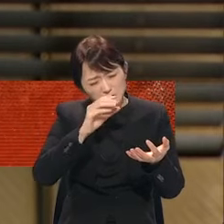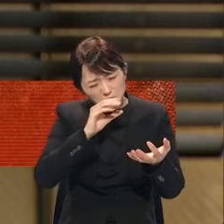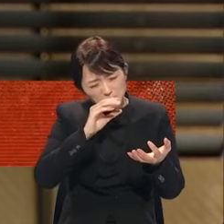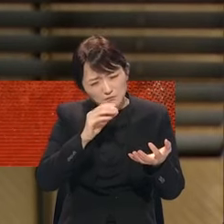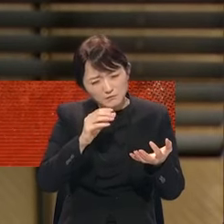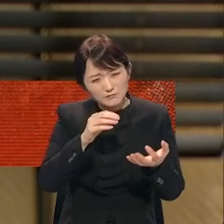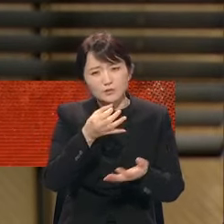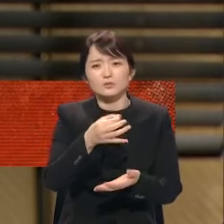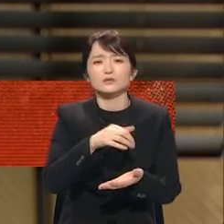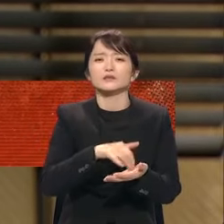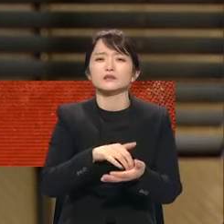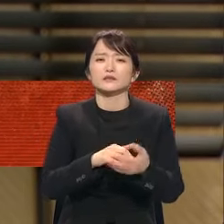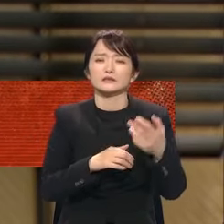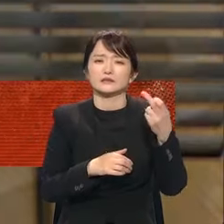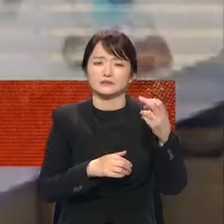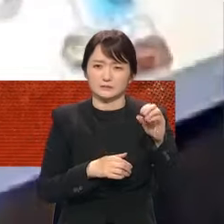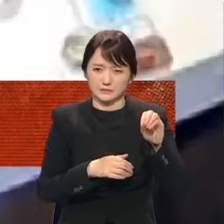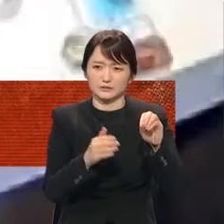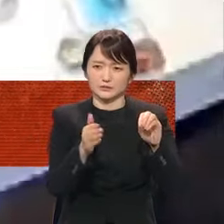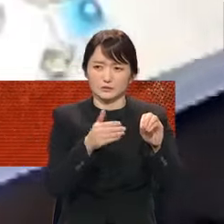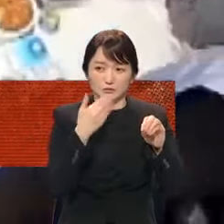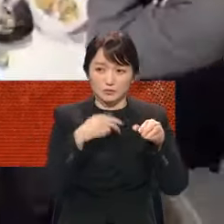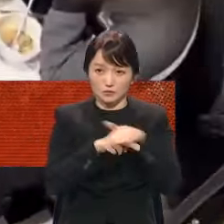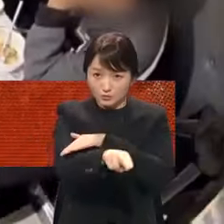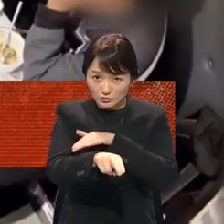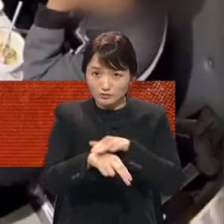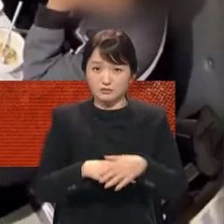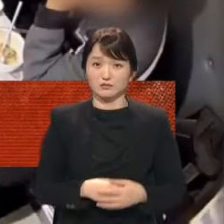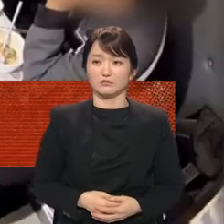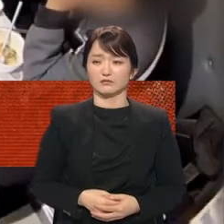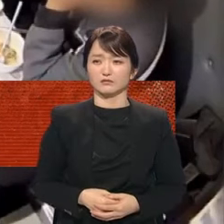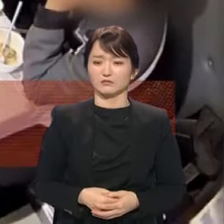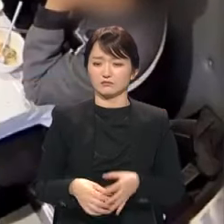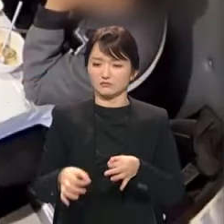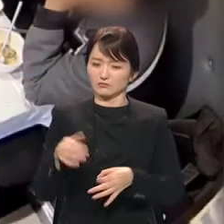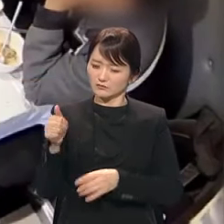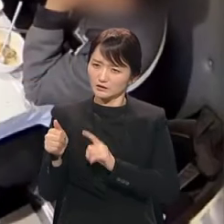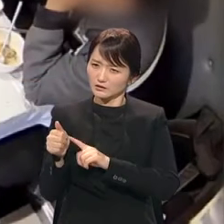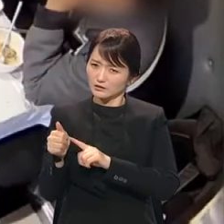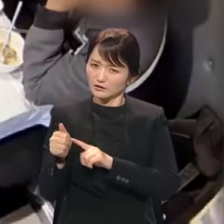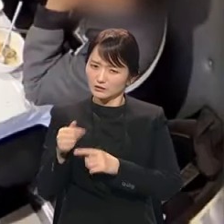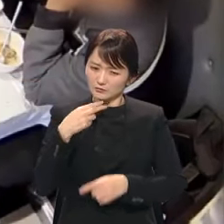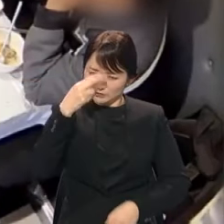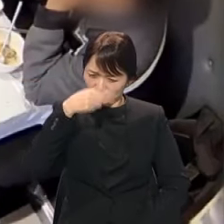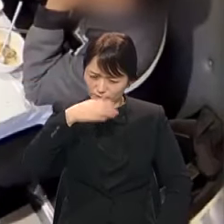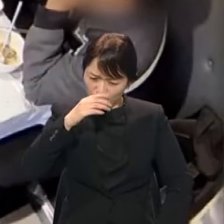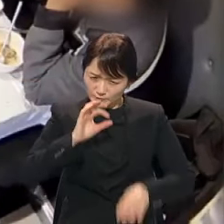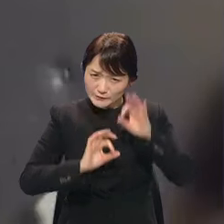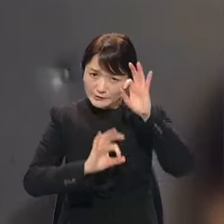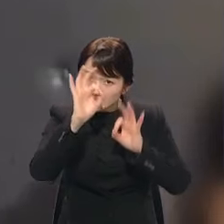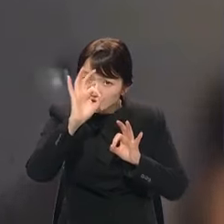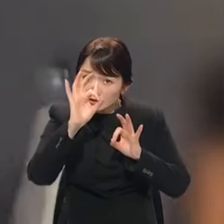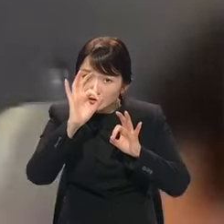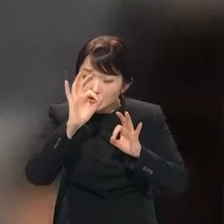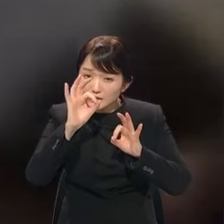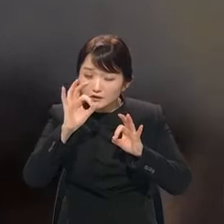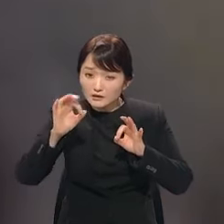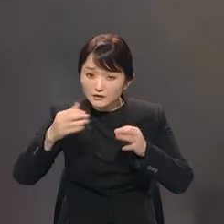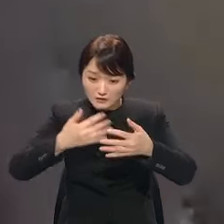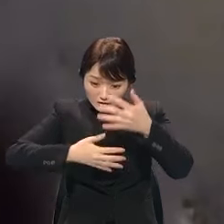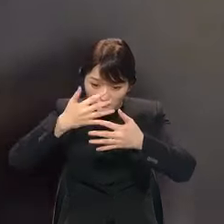먹고 이렇게 그냥 먹튀를 한 겁니다. 그래서 이 사장님이 처음에는 술을 많이 먹어서 실수했나 싶었는데 CCTV를 돌려보니까 이게 실수가